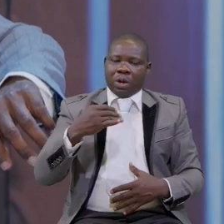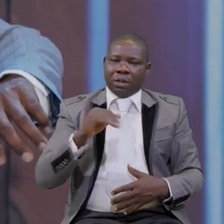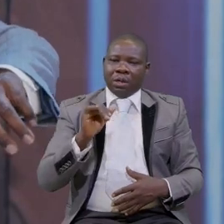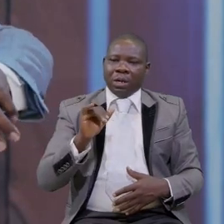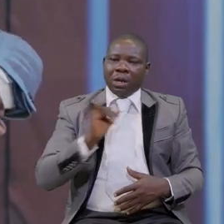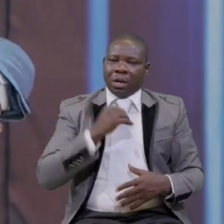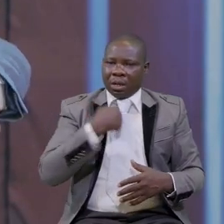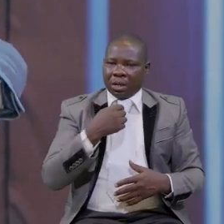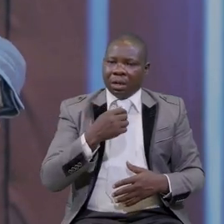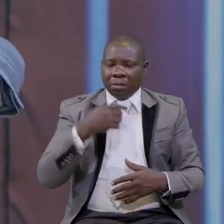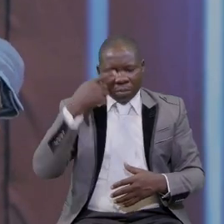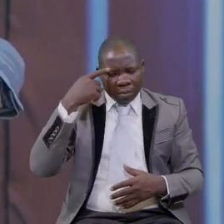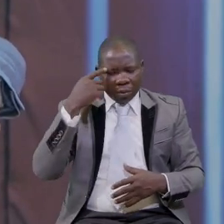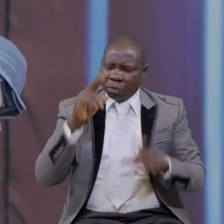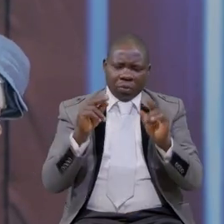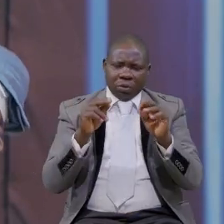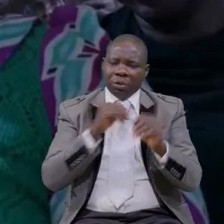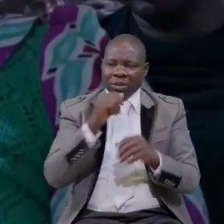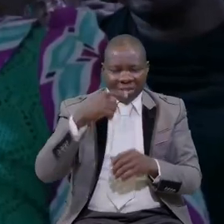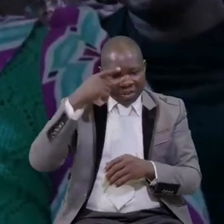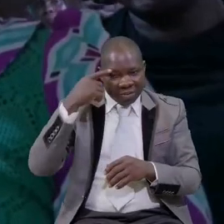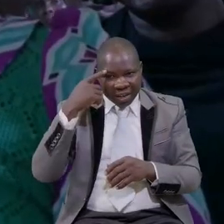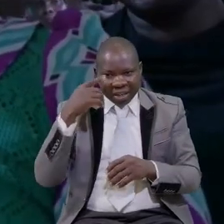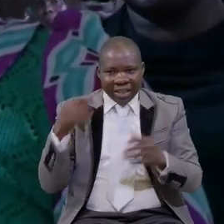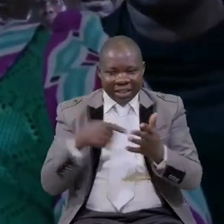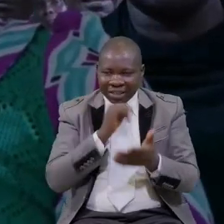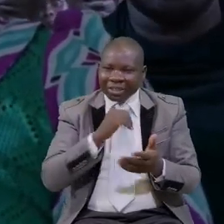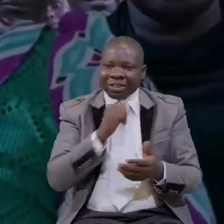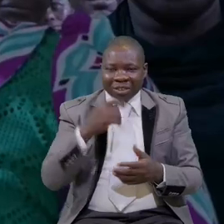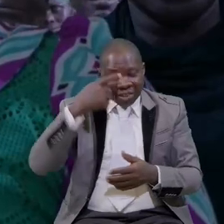suis pas noir. Parce que ça, c'est pas noir,